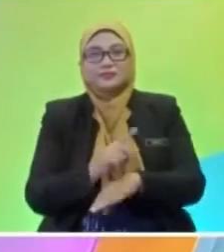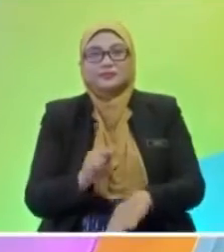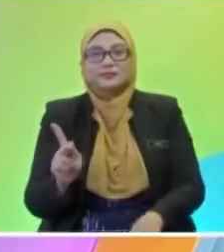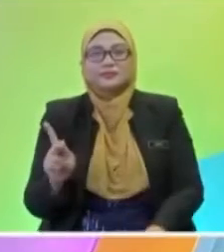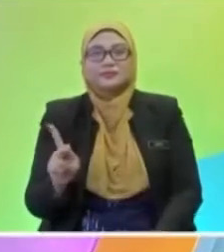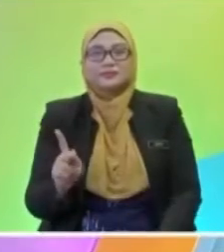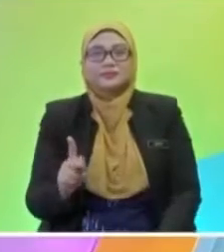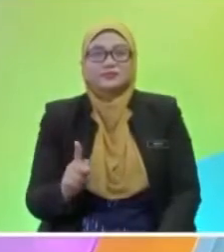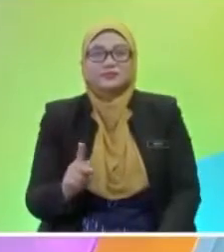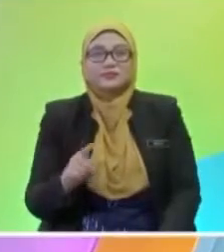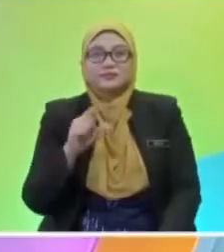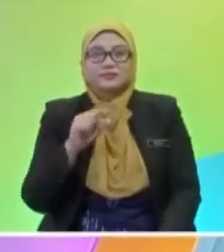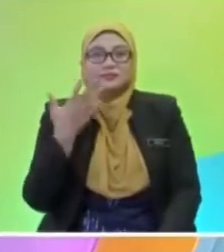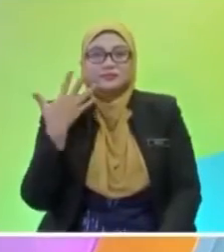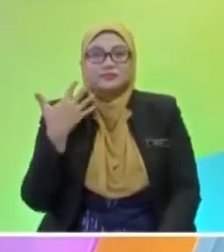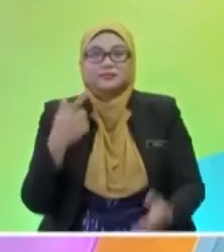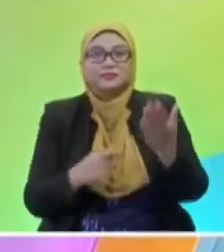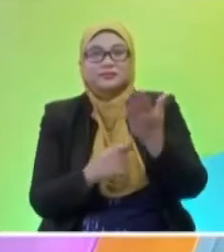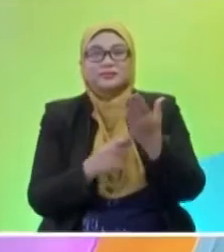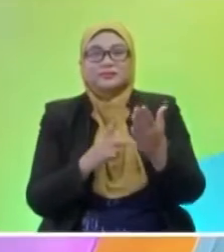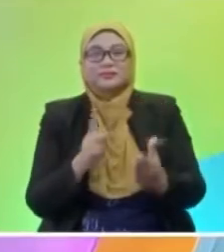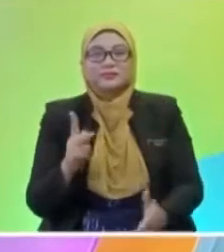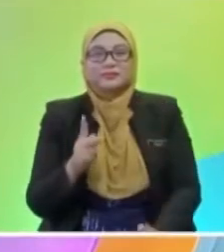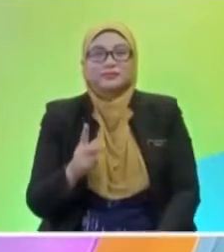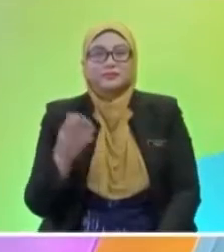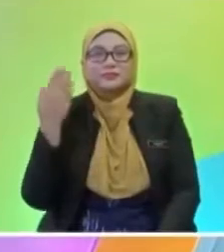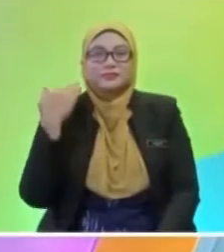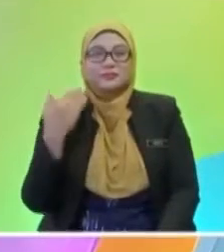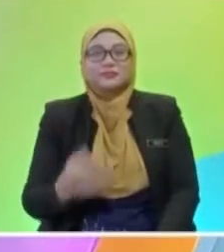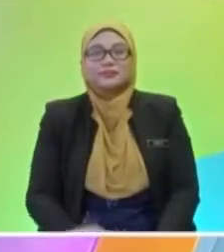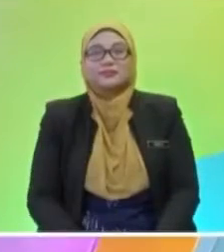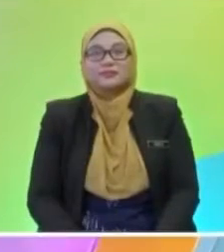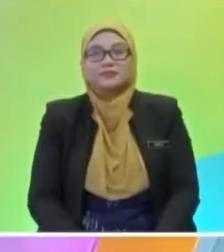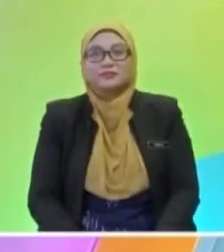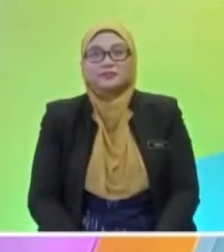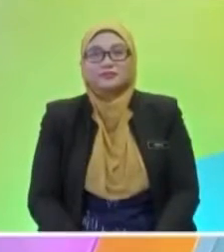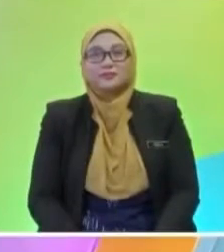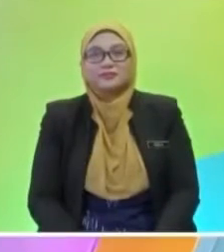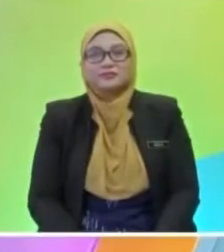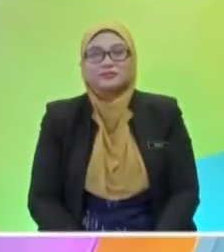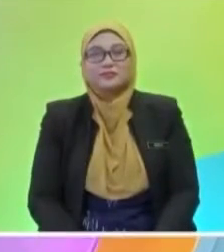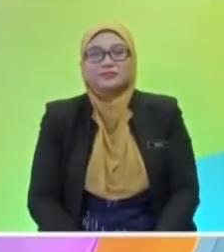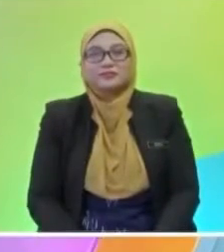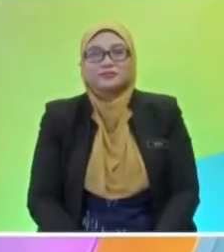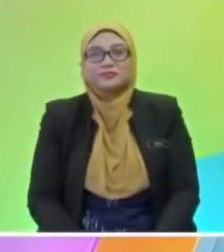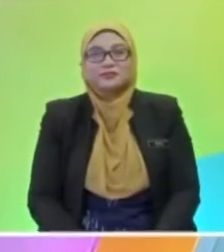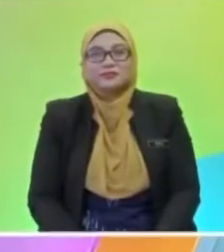di belakang. Okey. Kita balikkan supaya